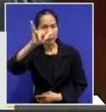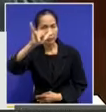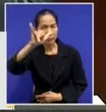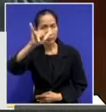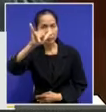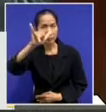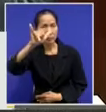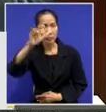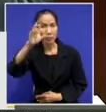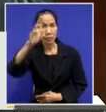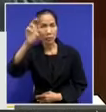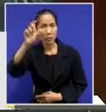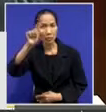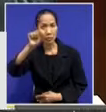ครับ